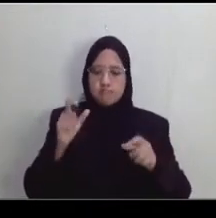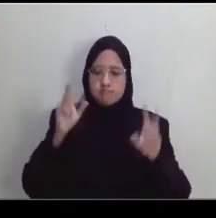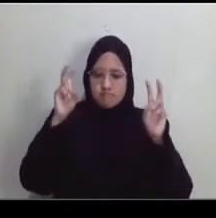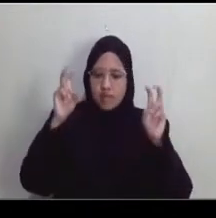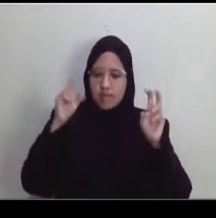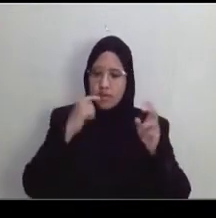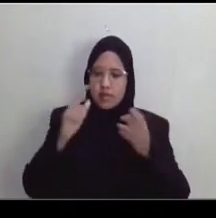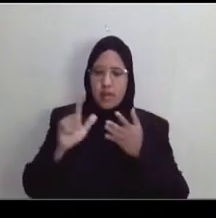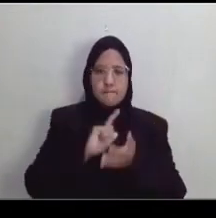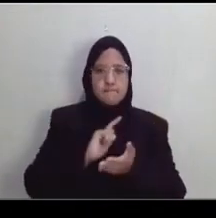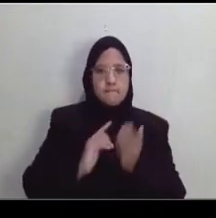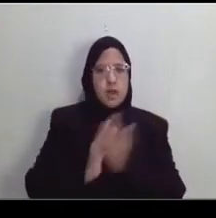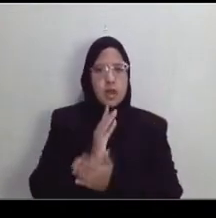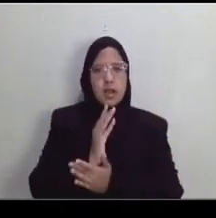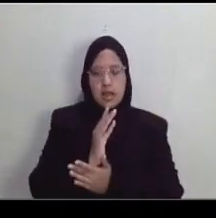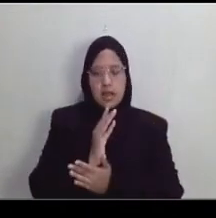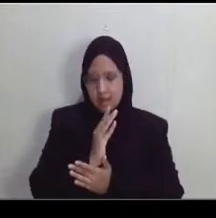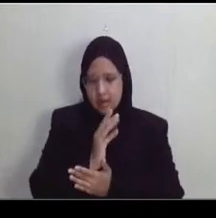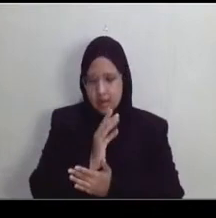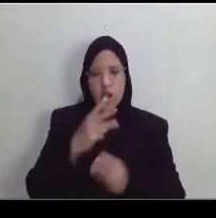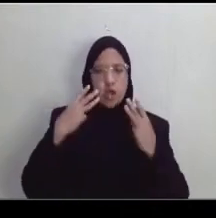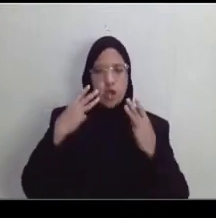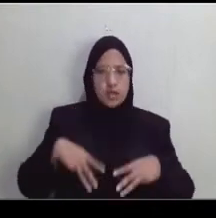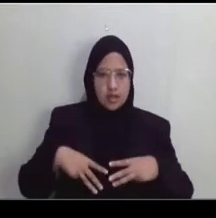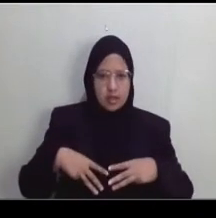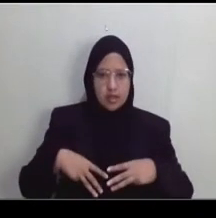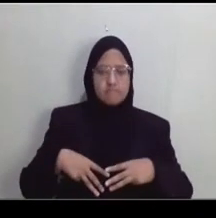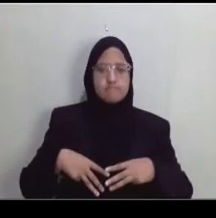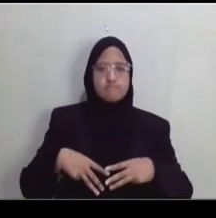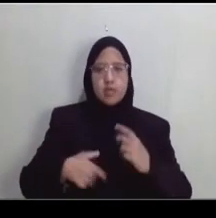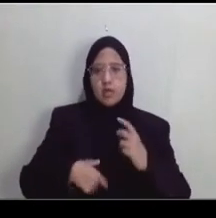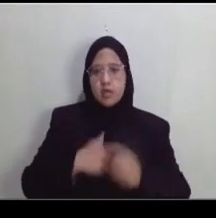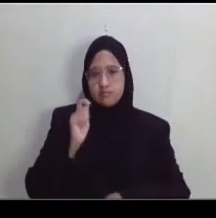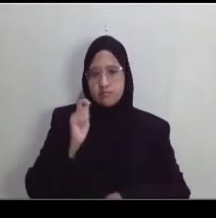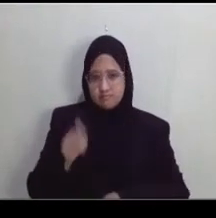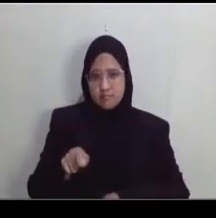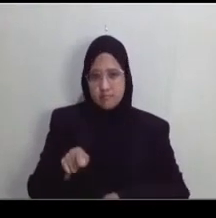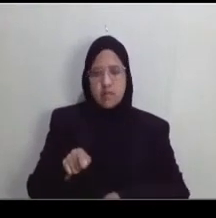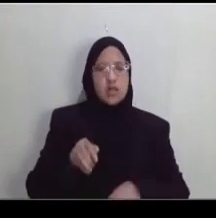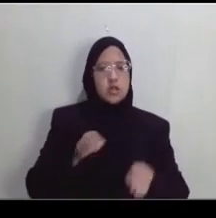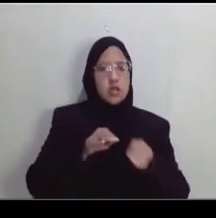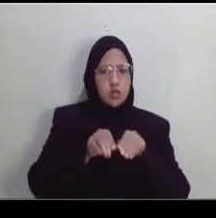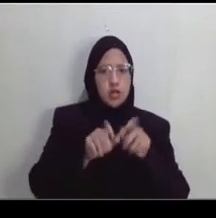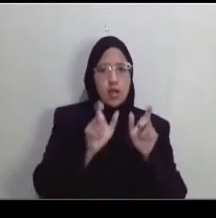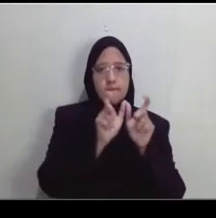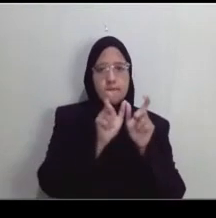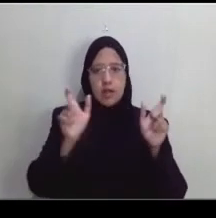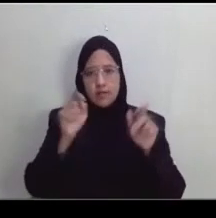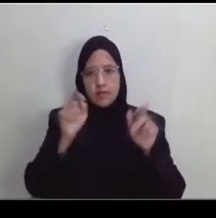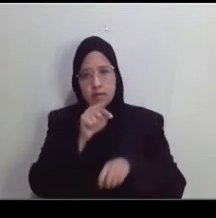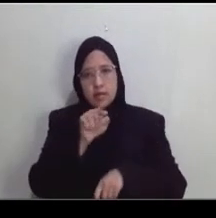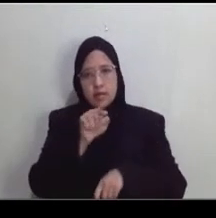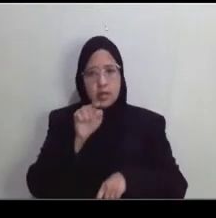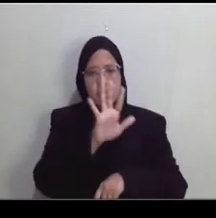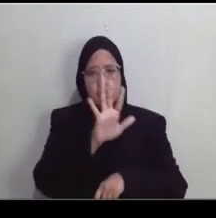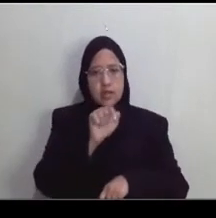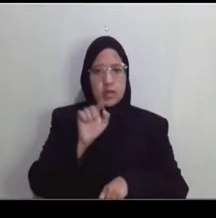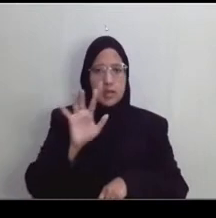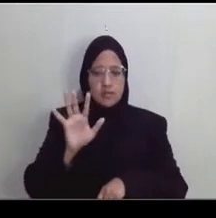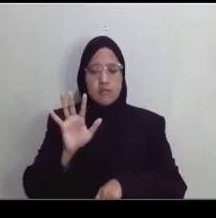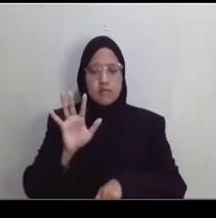dan perilaku hakim konstitusi diuraikan pada paragraf 5.5 yang pada dasarnya merupakan satu